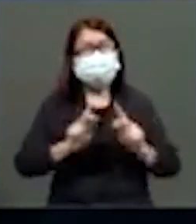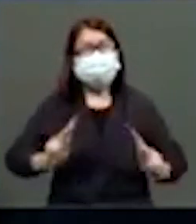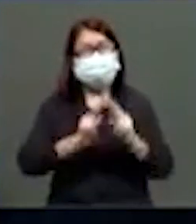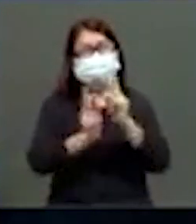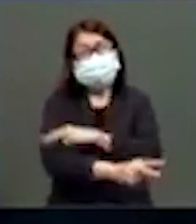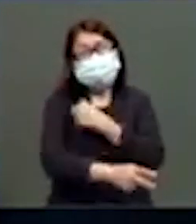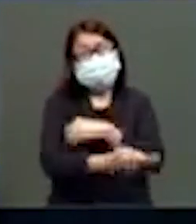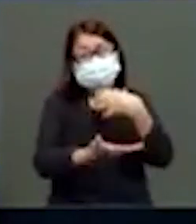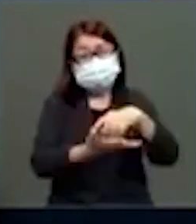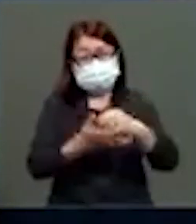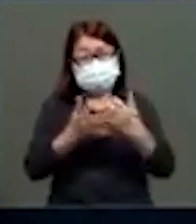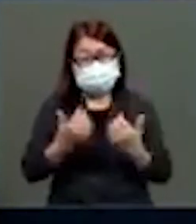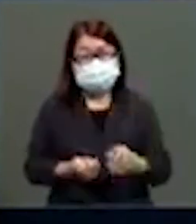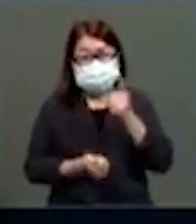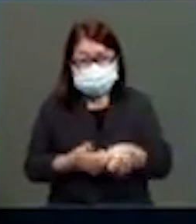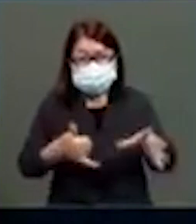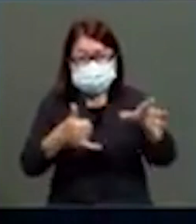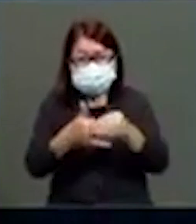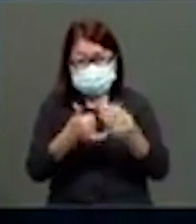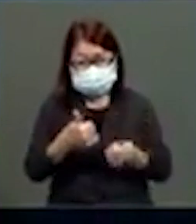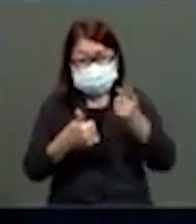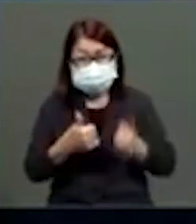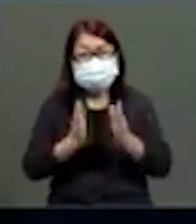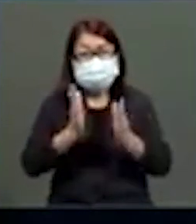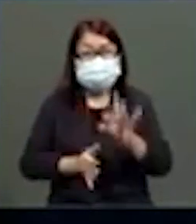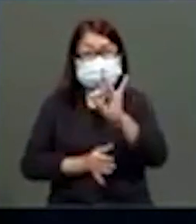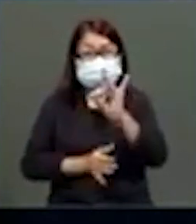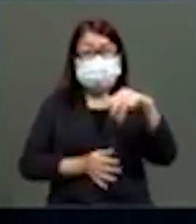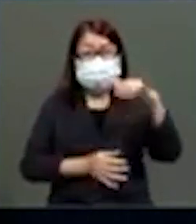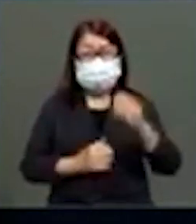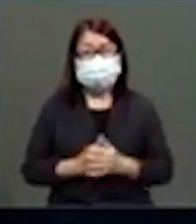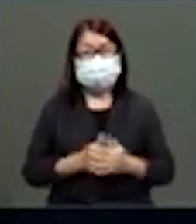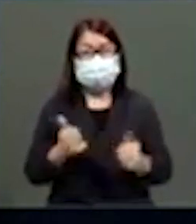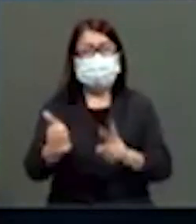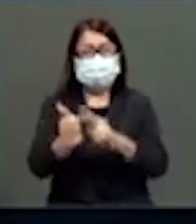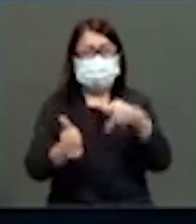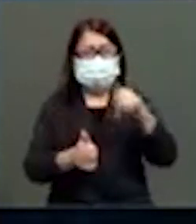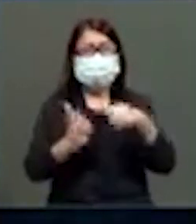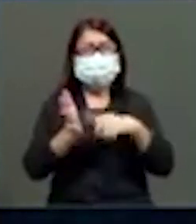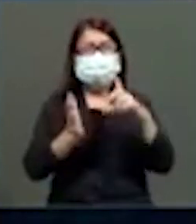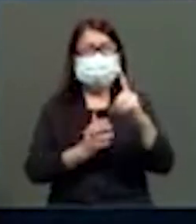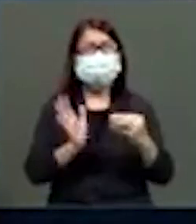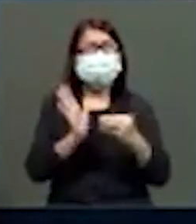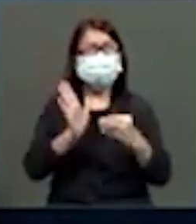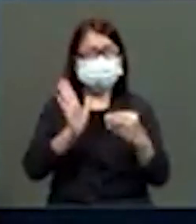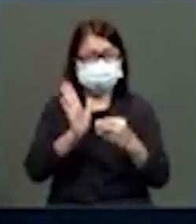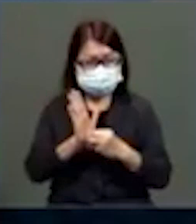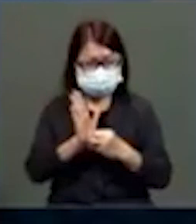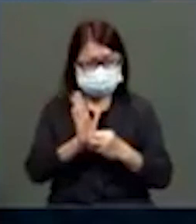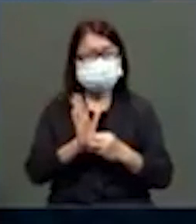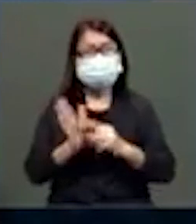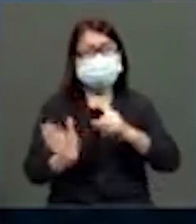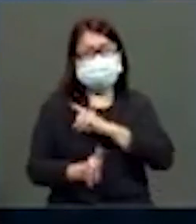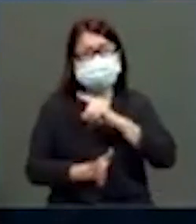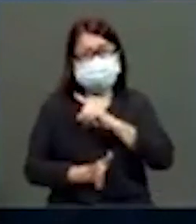จริงๆแล้ววันนี้ต้องใช้ตัวเลข800กว่านะครับซึ่งทางท่านรองปลัดกระทรวงรองปลัดกรุงเทพมหานครนะครับก็จะ